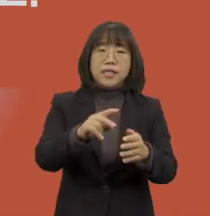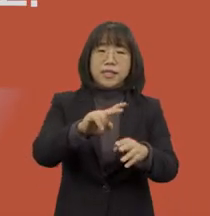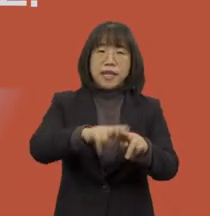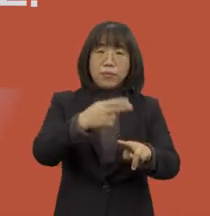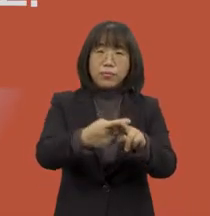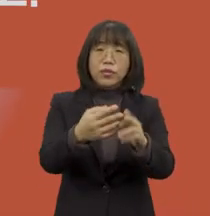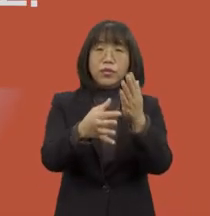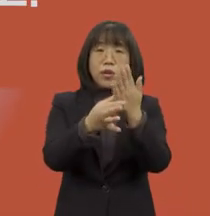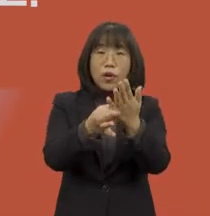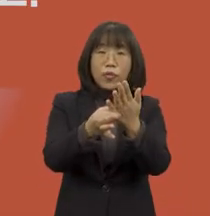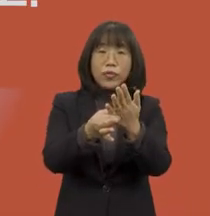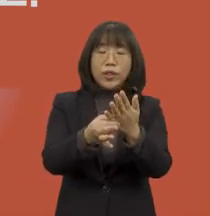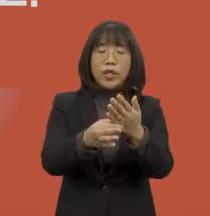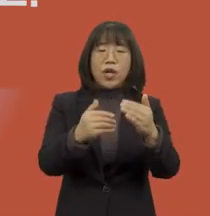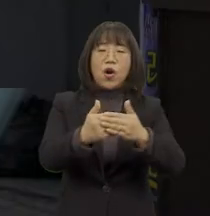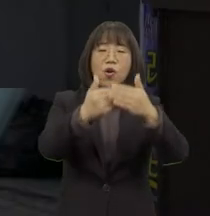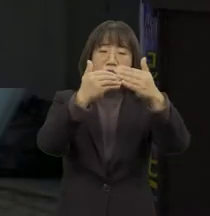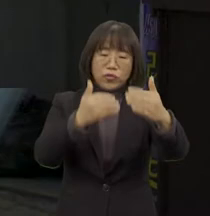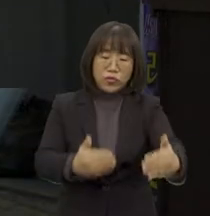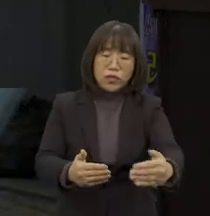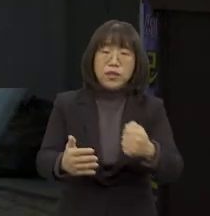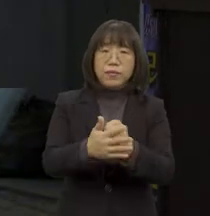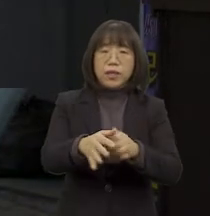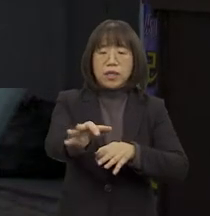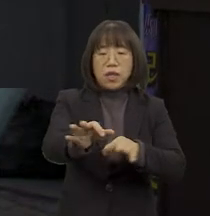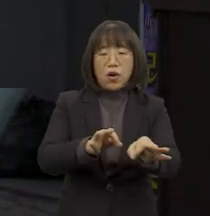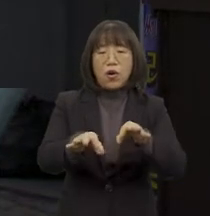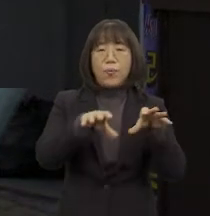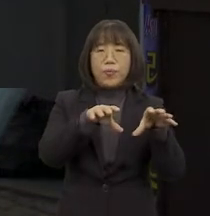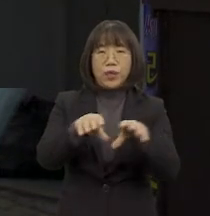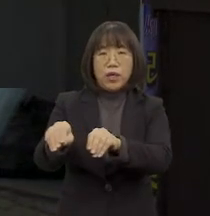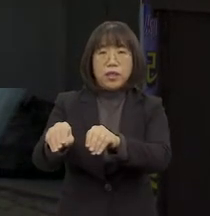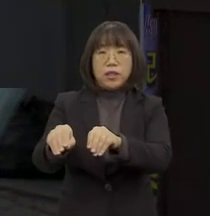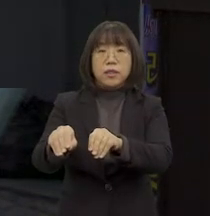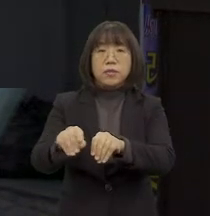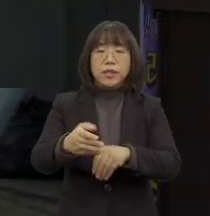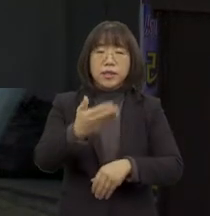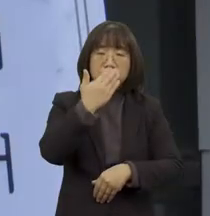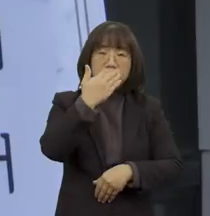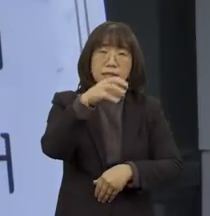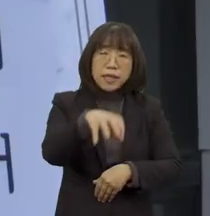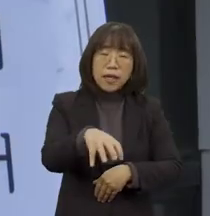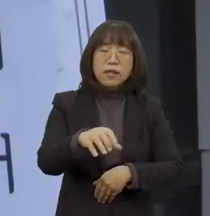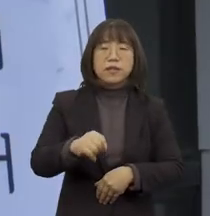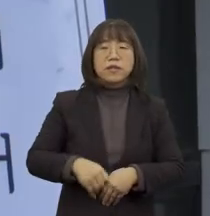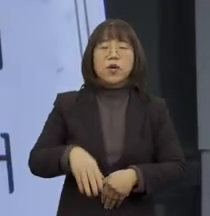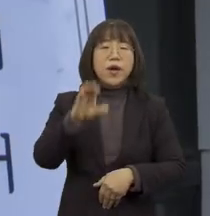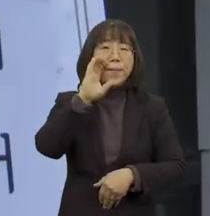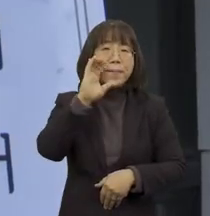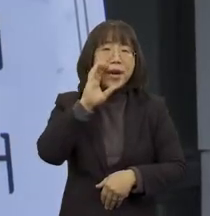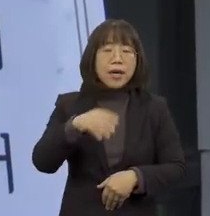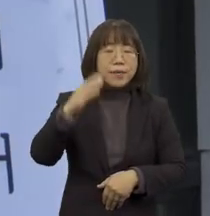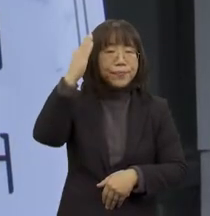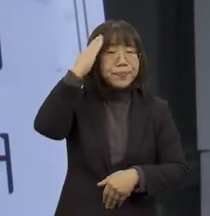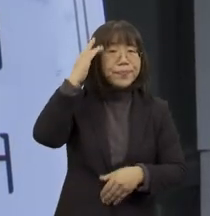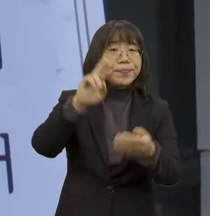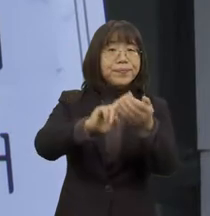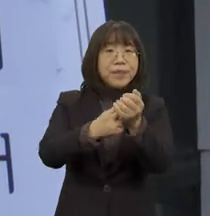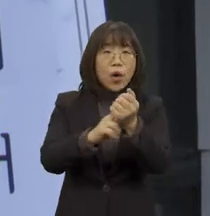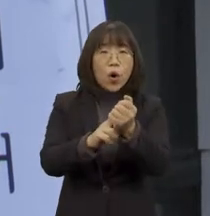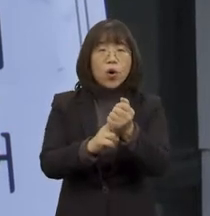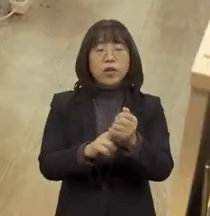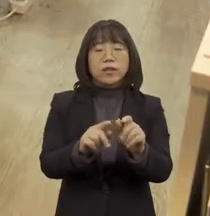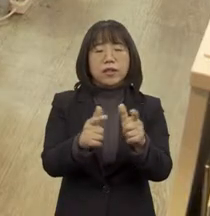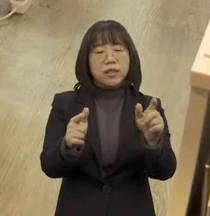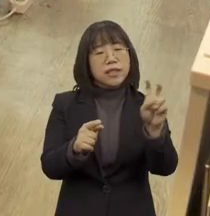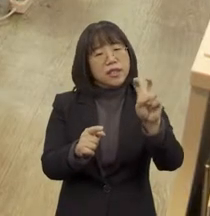선결제 상품권은 사회적 거리두기로 영업이 제한된 서울시 내 식당, 카페, 이 미용업 등 집합 및 영업